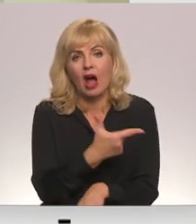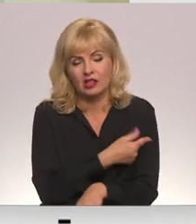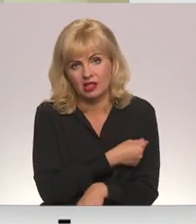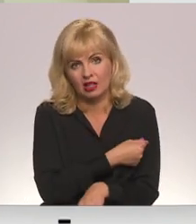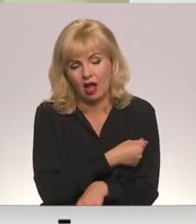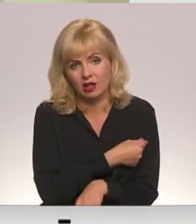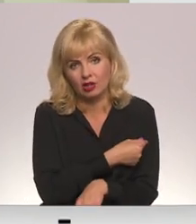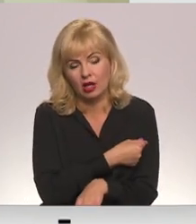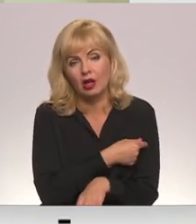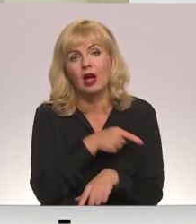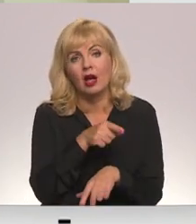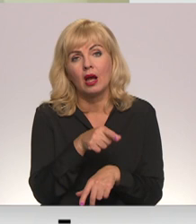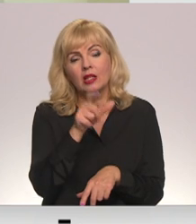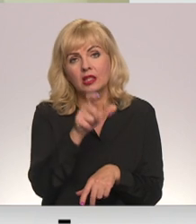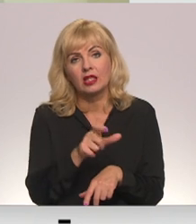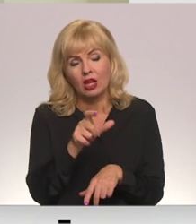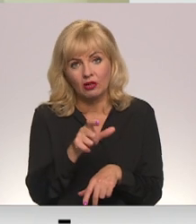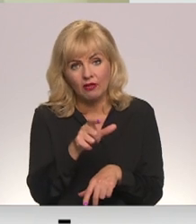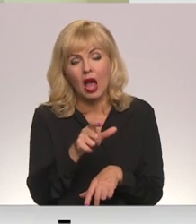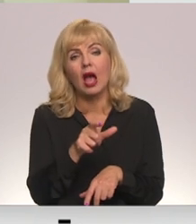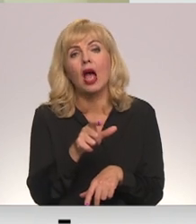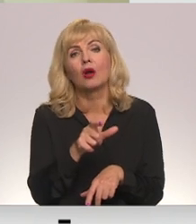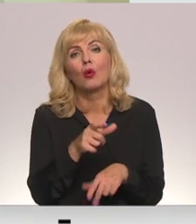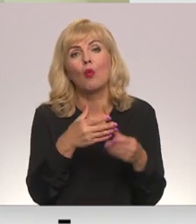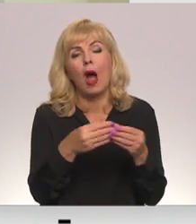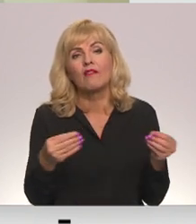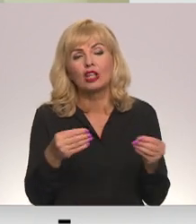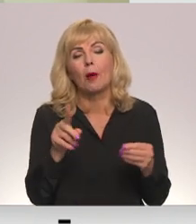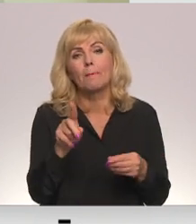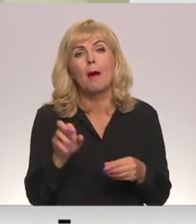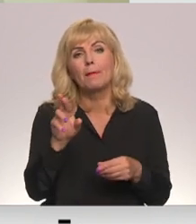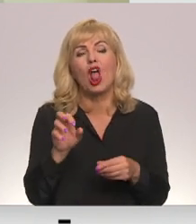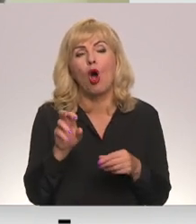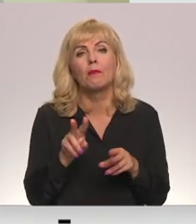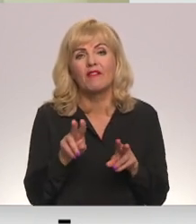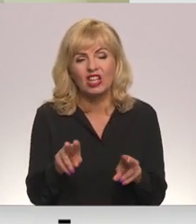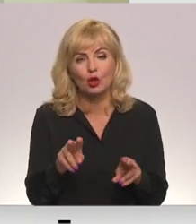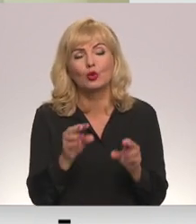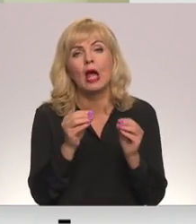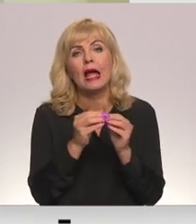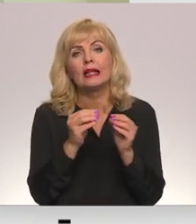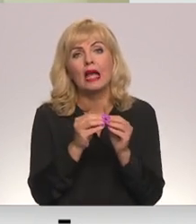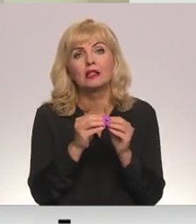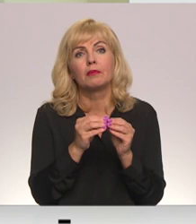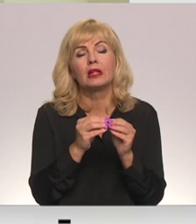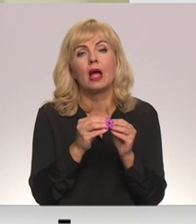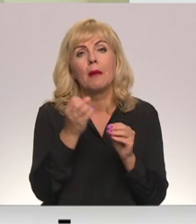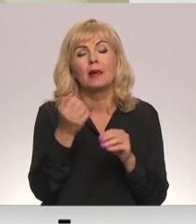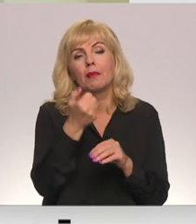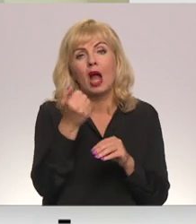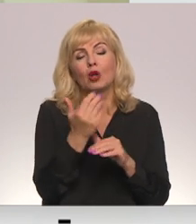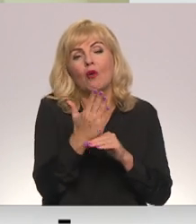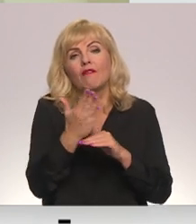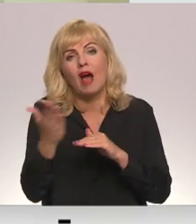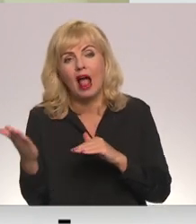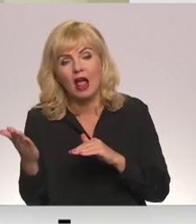vakcinācija. Tātad mēs novēršam cilvēku papilomu vīrusu infekciju un 10 gadus, 15 gadus vēlāk